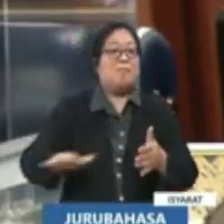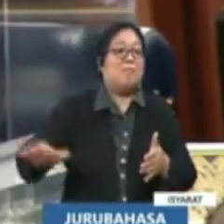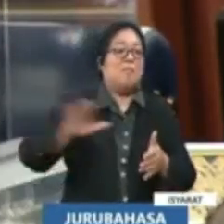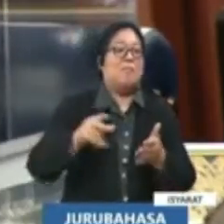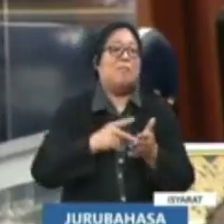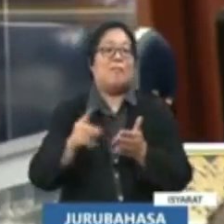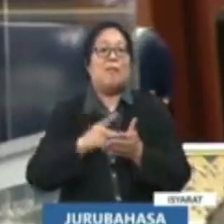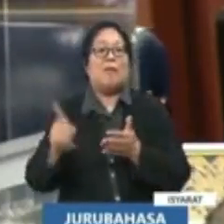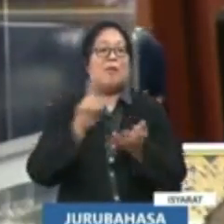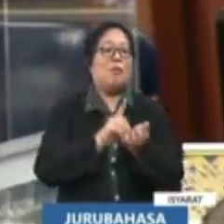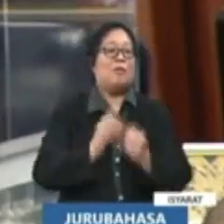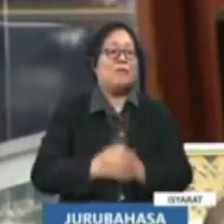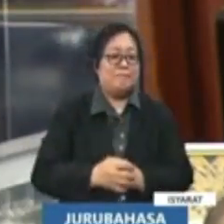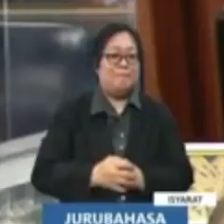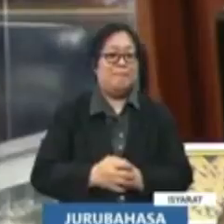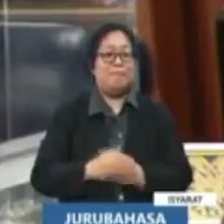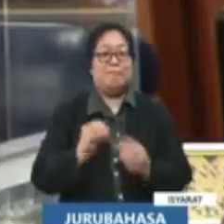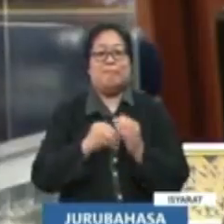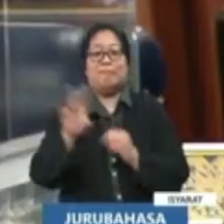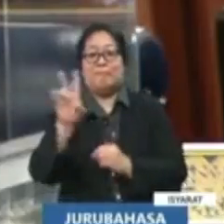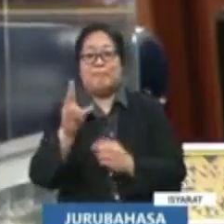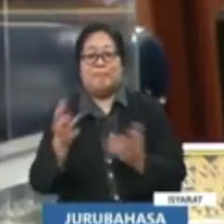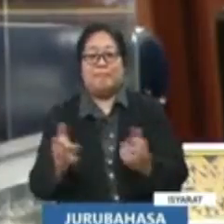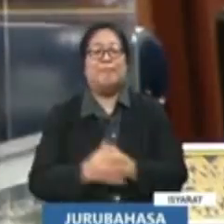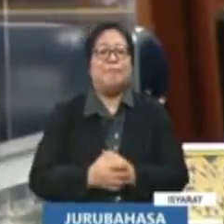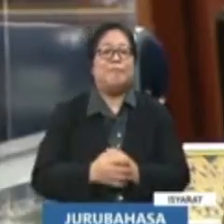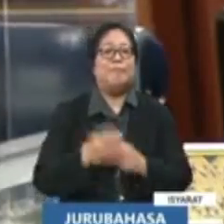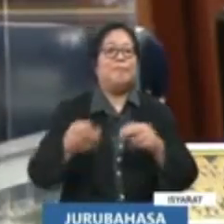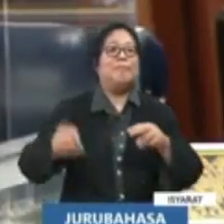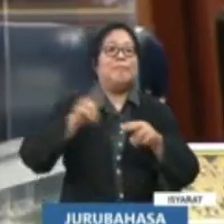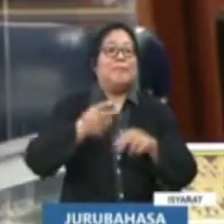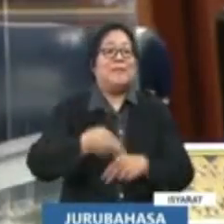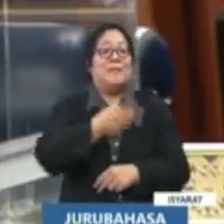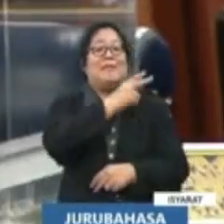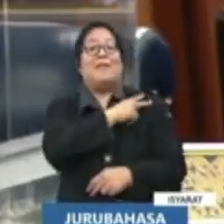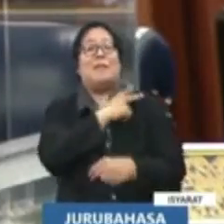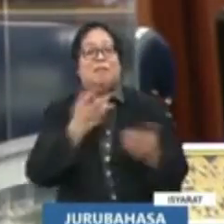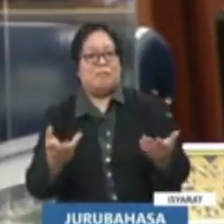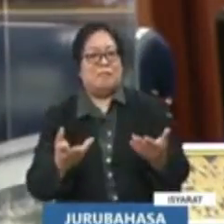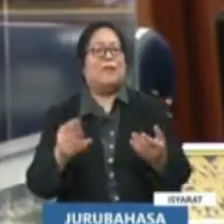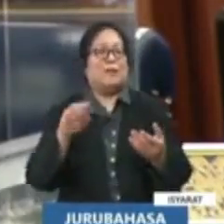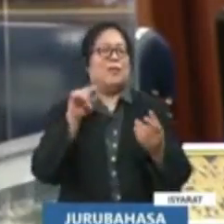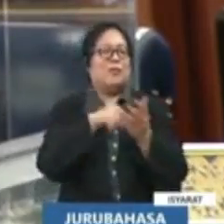membayar untuk tempat ini kenaikan pangkat ini